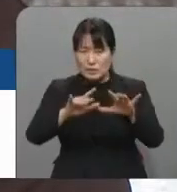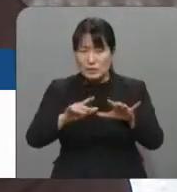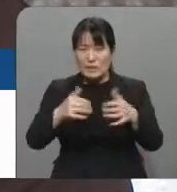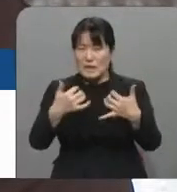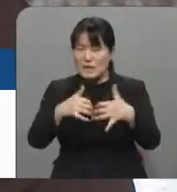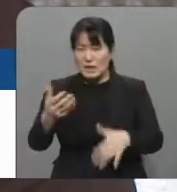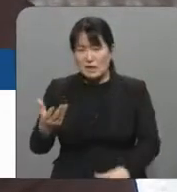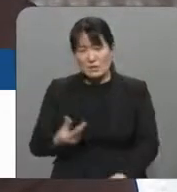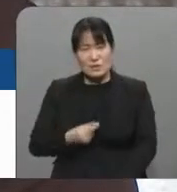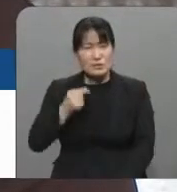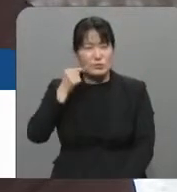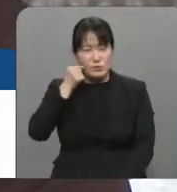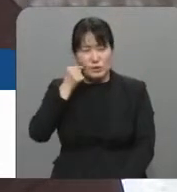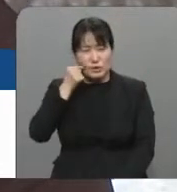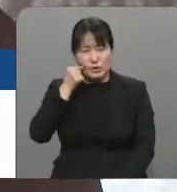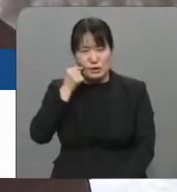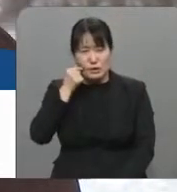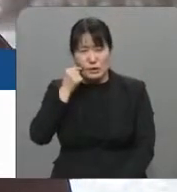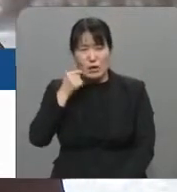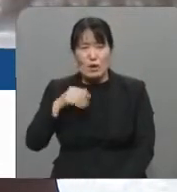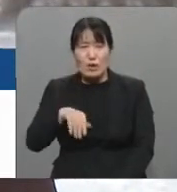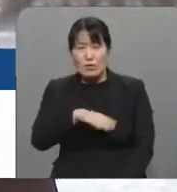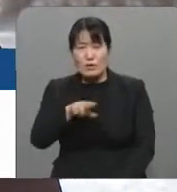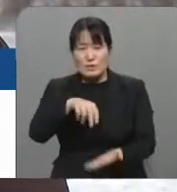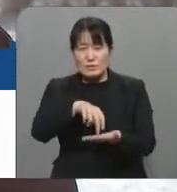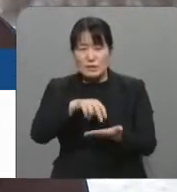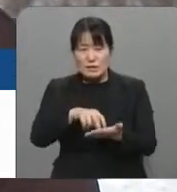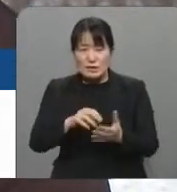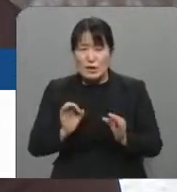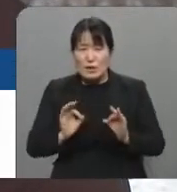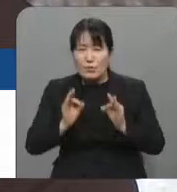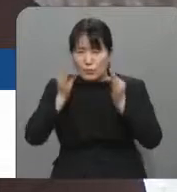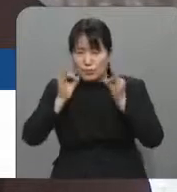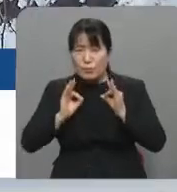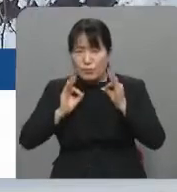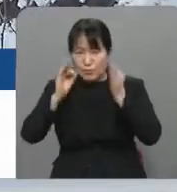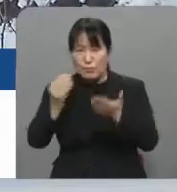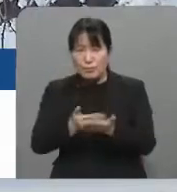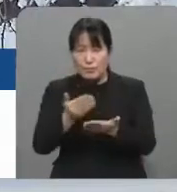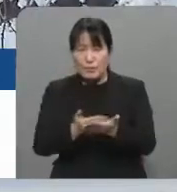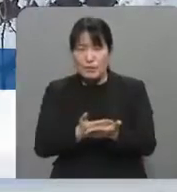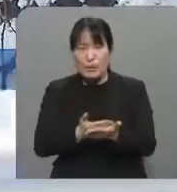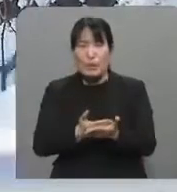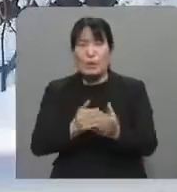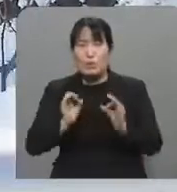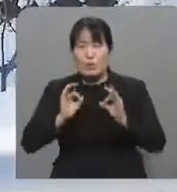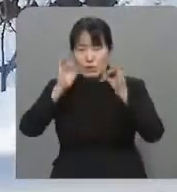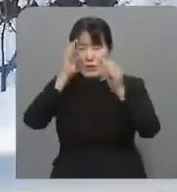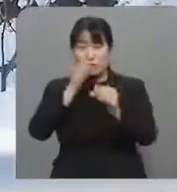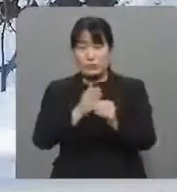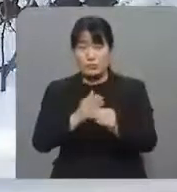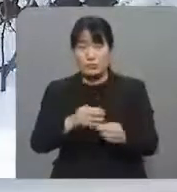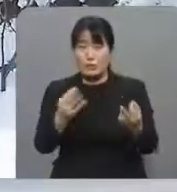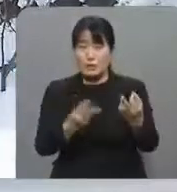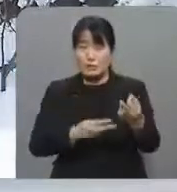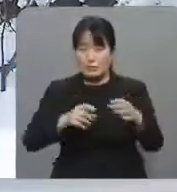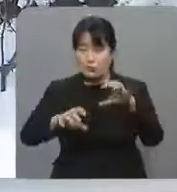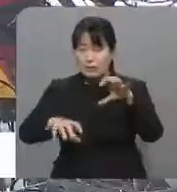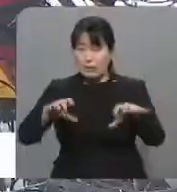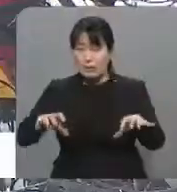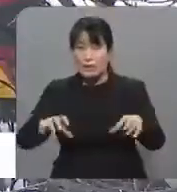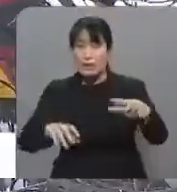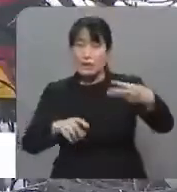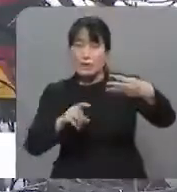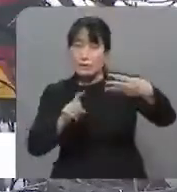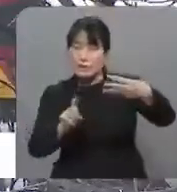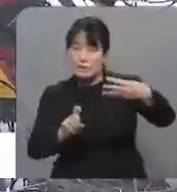어렵긴 한데 최대한 저희가 빨리 제설 작업을 하려고 노력하고 있습니다. 강원도와 시군은 오는 11일까지